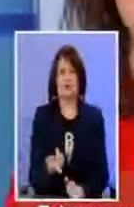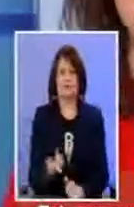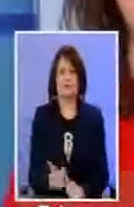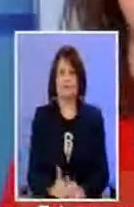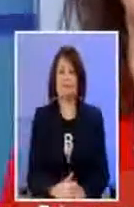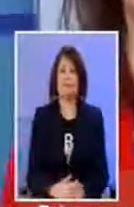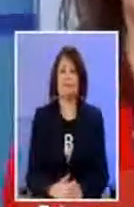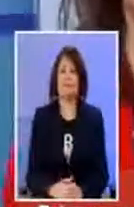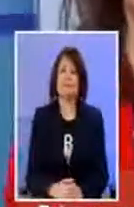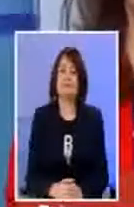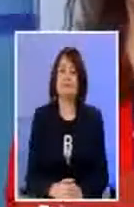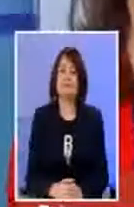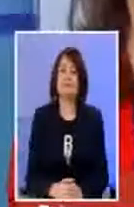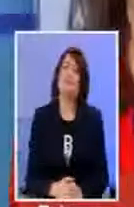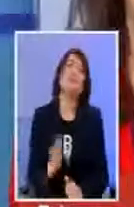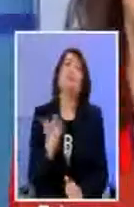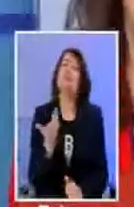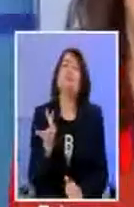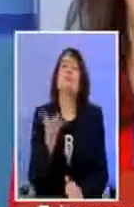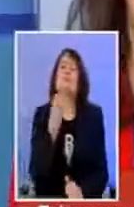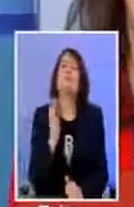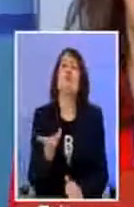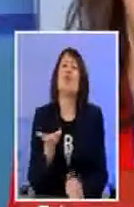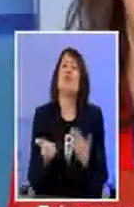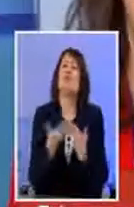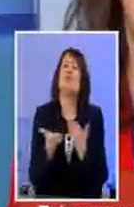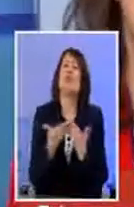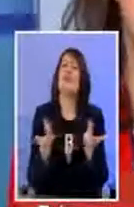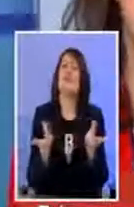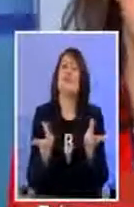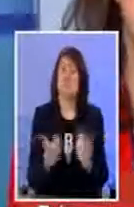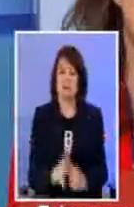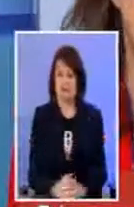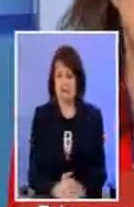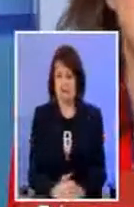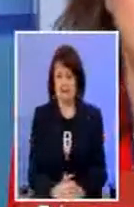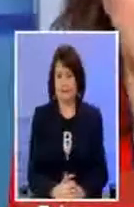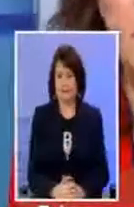θα το περιορίσω πάλι, τι ήταν αυτό που σας βοήθησε ιδιαίτερα?